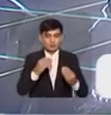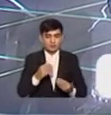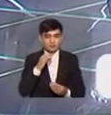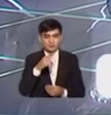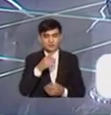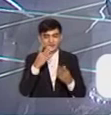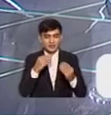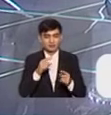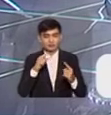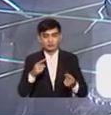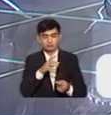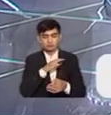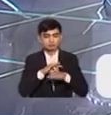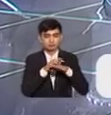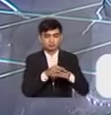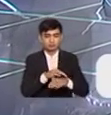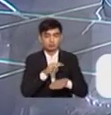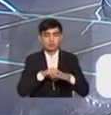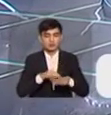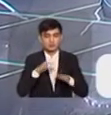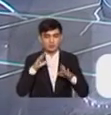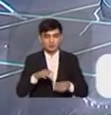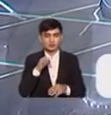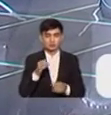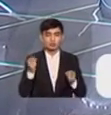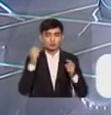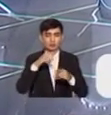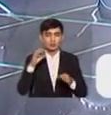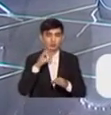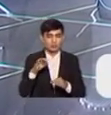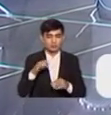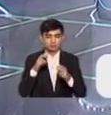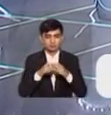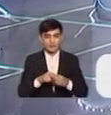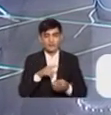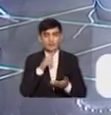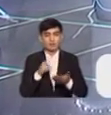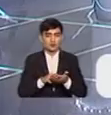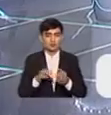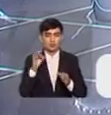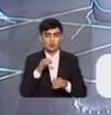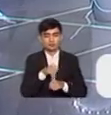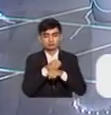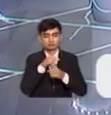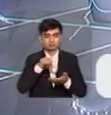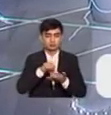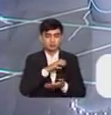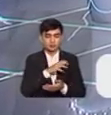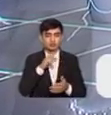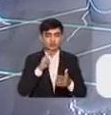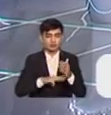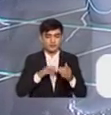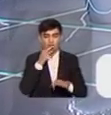Их в тот же день доставили в отделение полиции для выяснения обстоятельств и рассмотрения вопроса о привлечении к